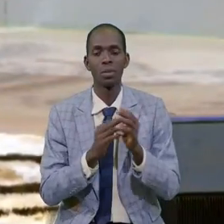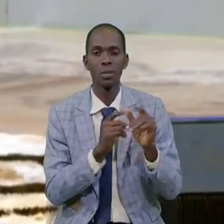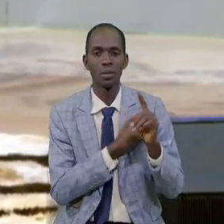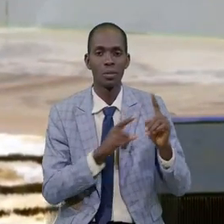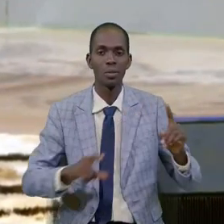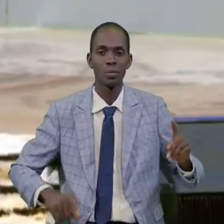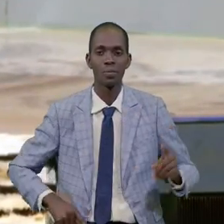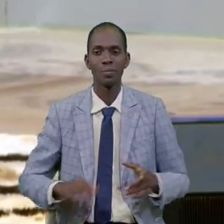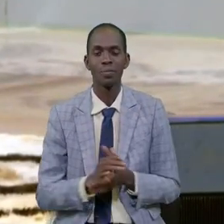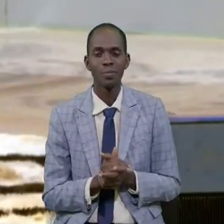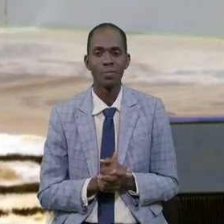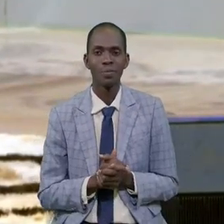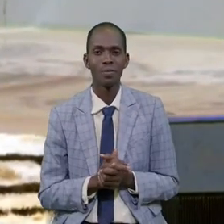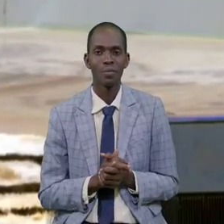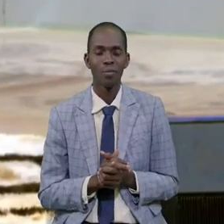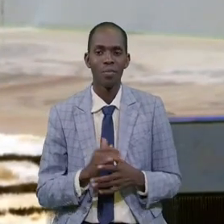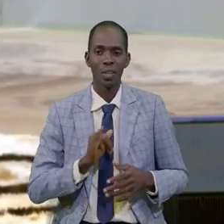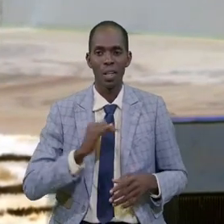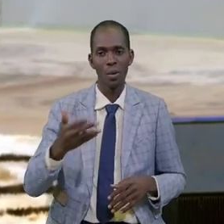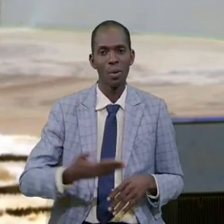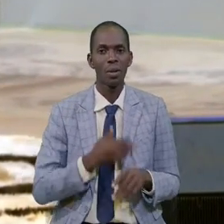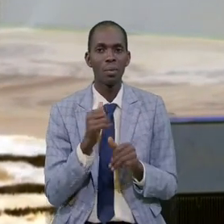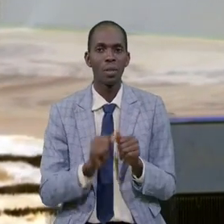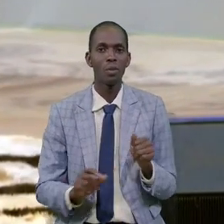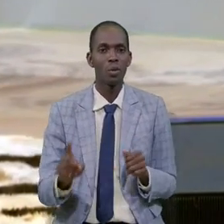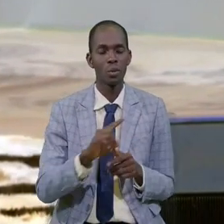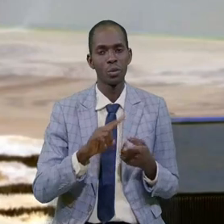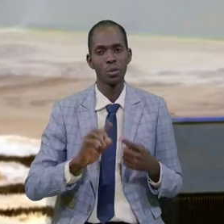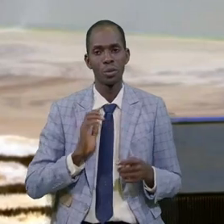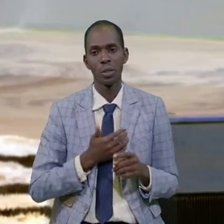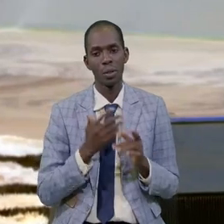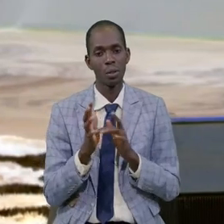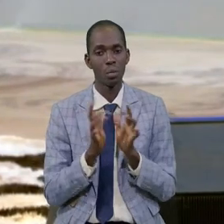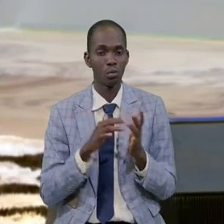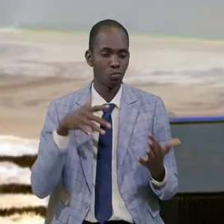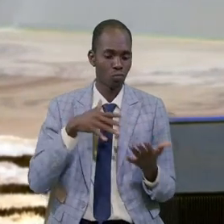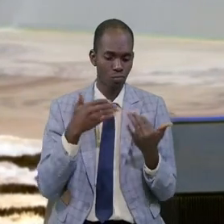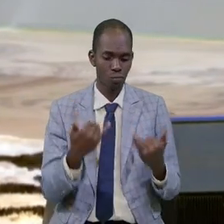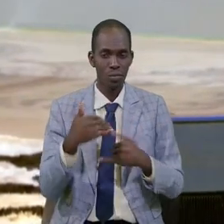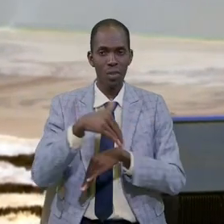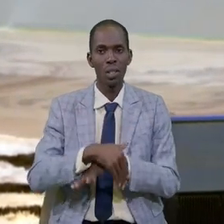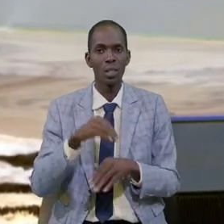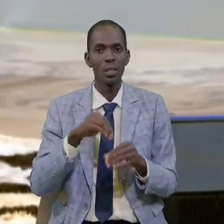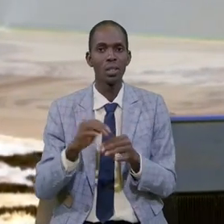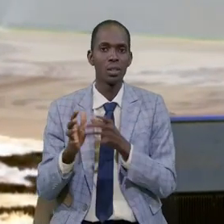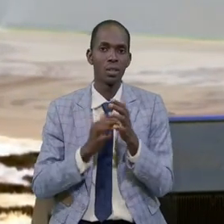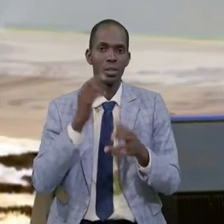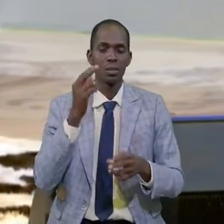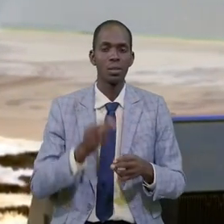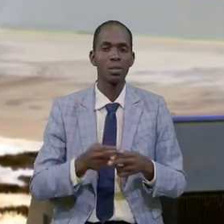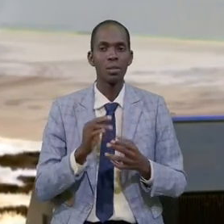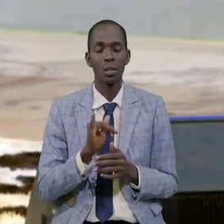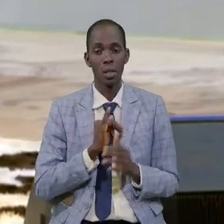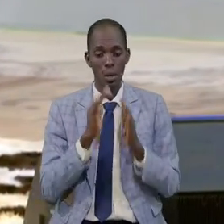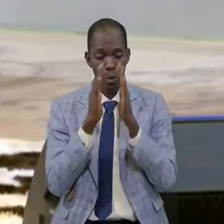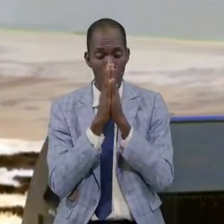Gloire à Dieu. Vous êtes tous les bienvenus à notre étude biblique de ce soir au nom